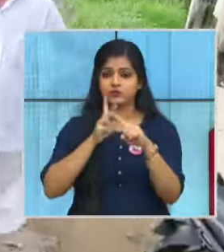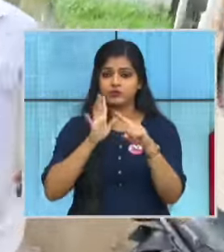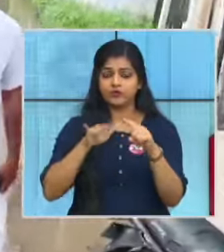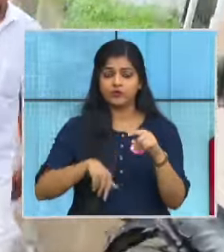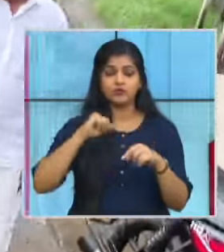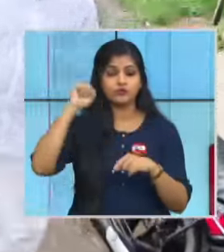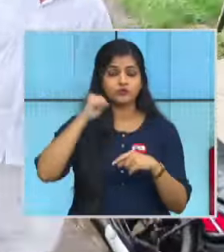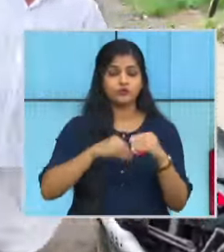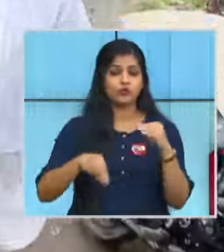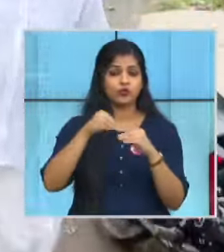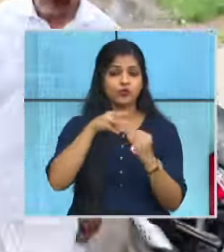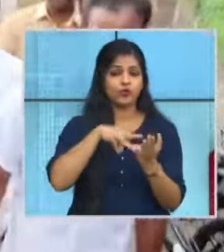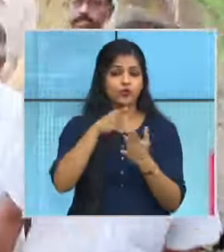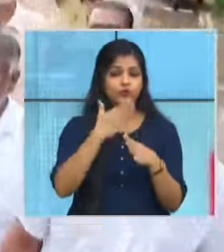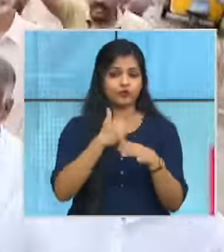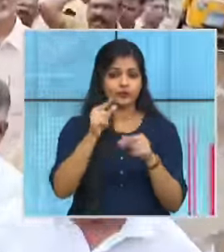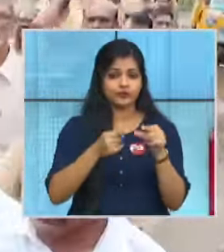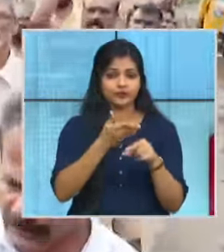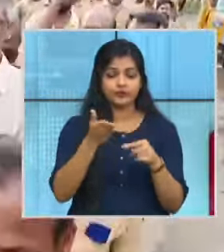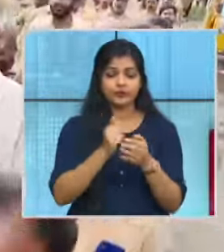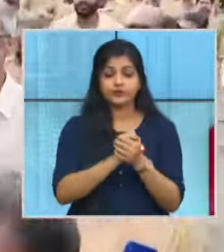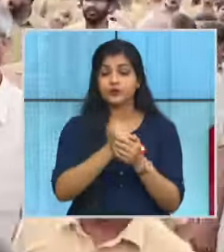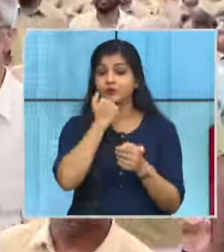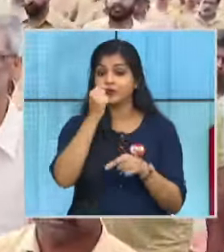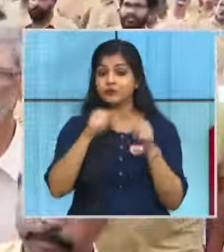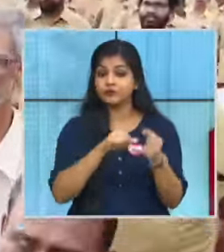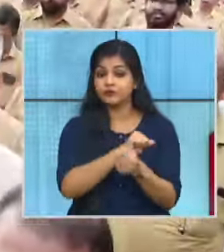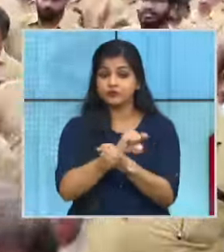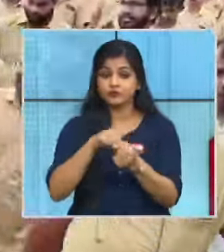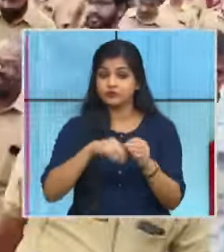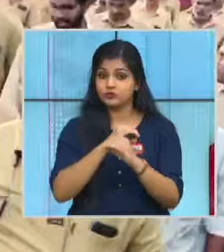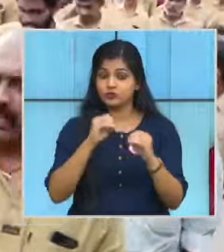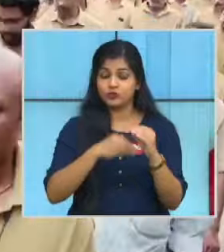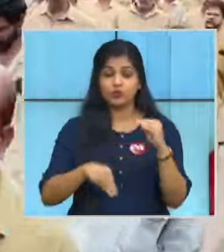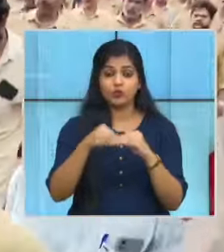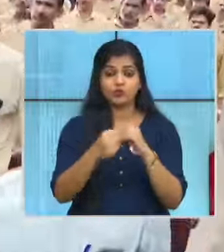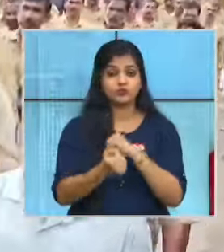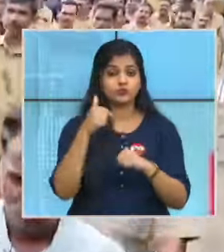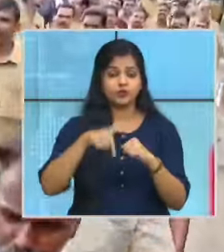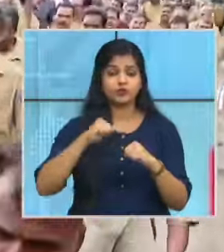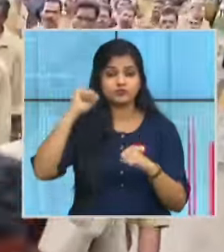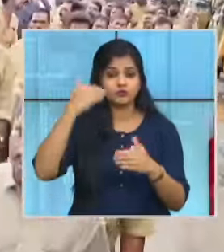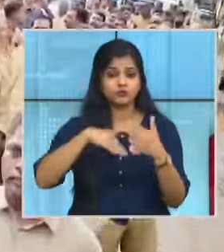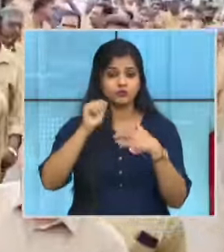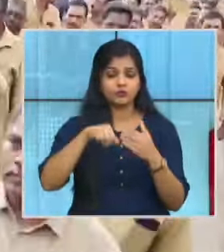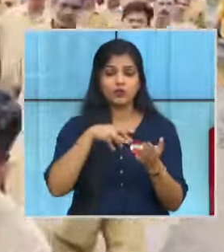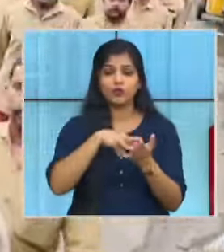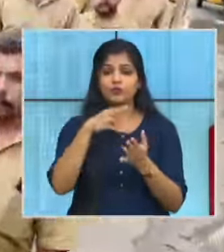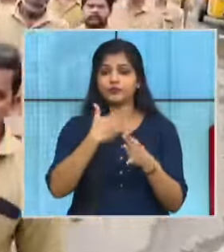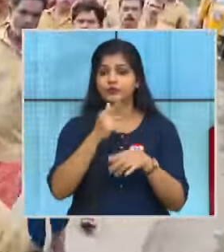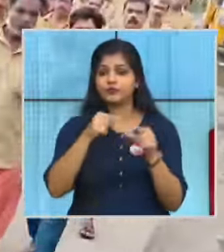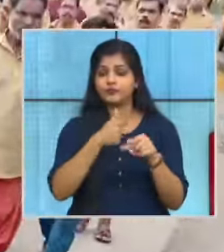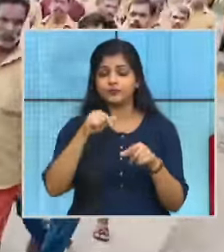തൊഴിലാളികൾ നിരത്തിലിറങ്ങിയിരിക്കുന്നത്. പ്രതികളെ ഉടൻ അറസ്റ്റ് ചെയ്തില്ല എങ്കിൽ കൂടുതൽ ശക്തമായ സമരപരിപാടികളുമായി രംഗത്ത് വരുമെന്ന് തന്നെയാണ് തൊഴിലാളികൾ പറയുന്നത്. അവരുടെ